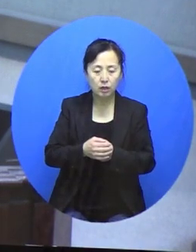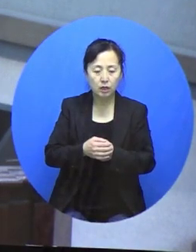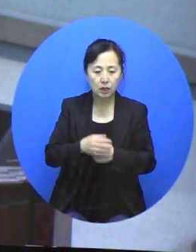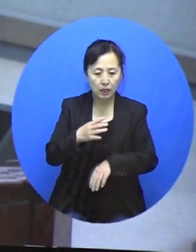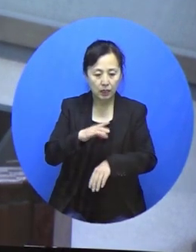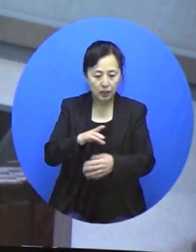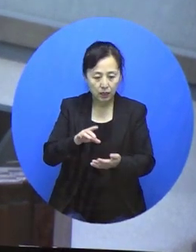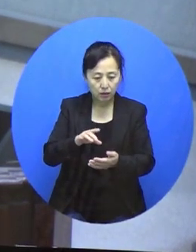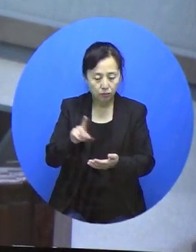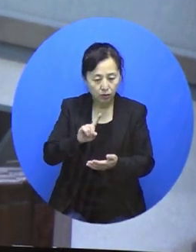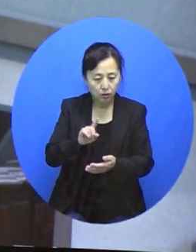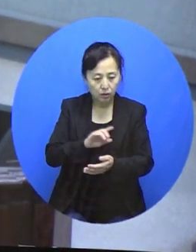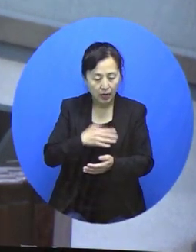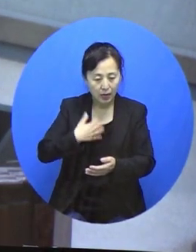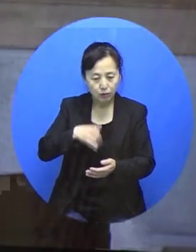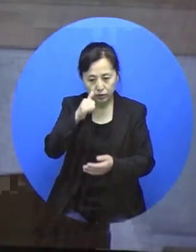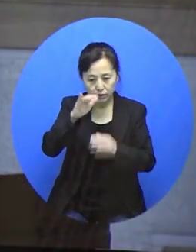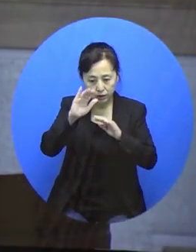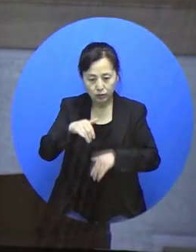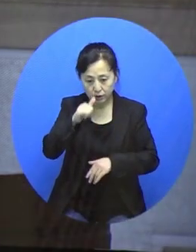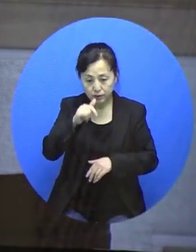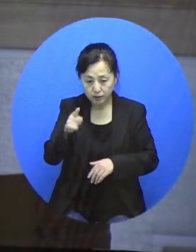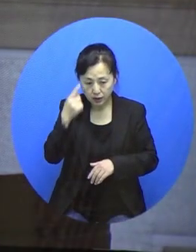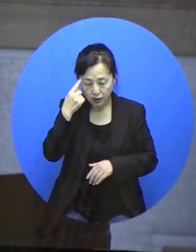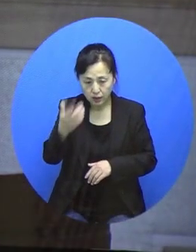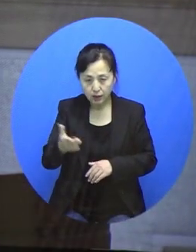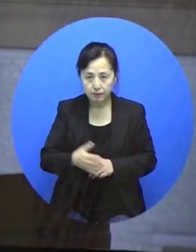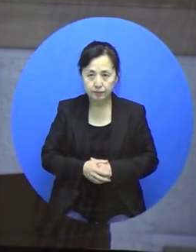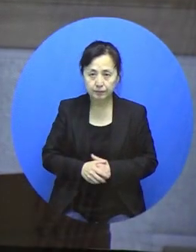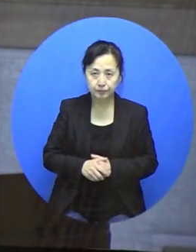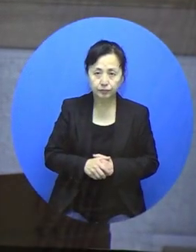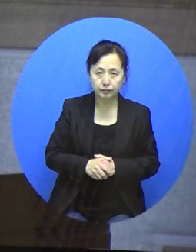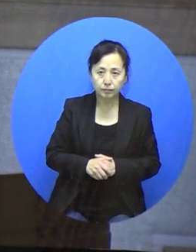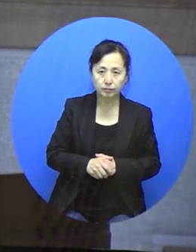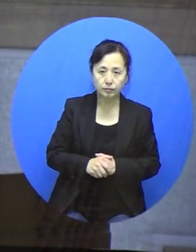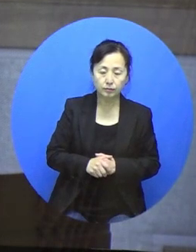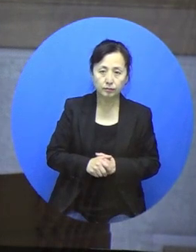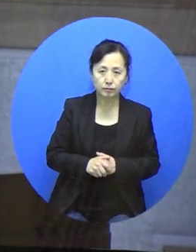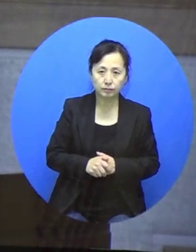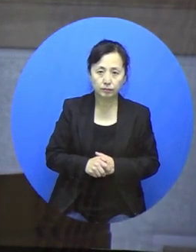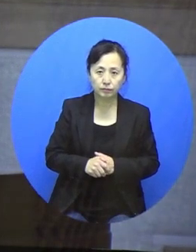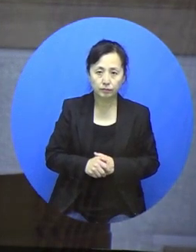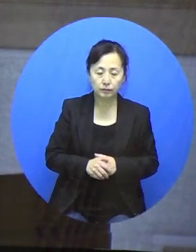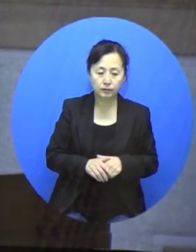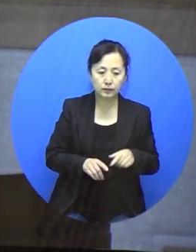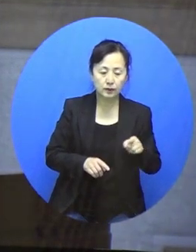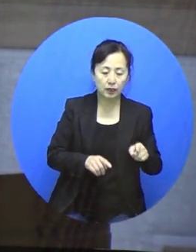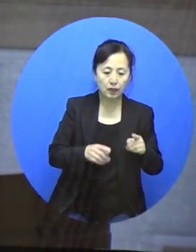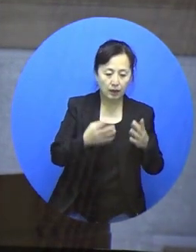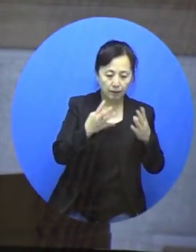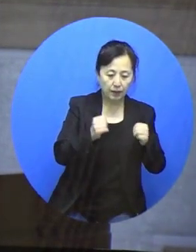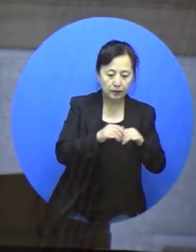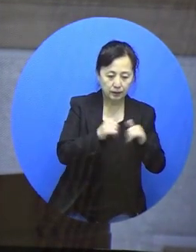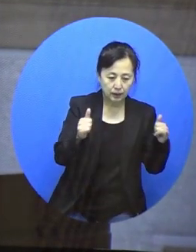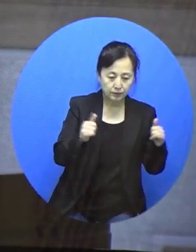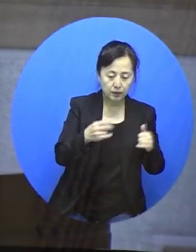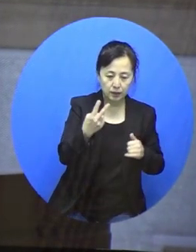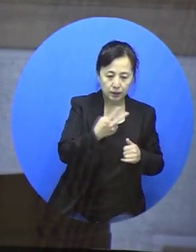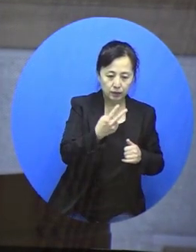있으신가요 혹시? 네, 뭐 인원수까지는 잘 모르지만 많은 수의 인원이 참여하고 있고요.